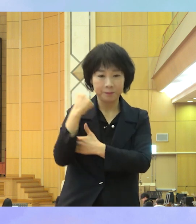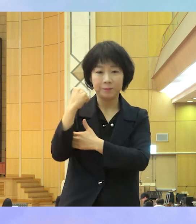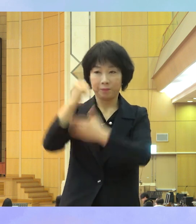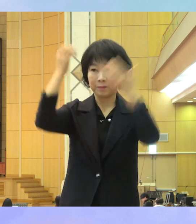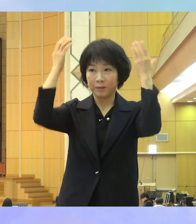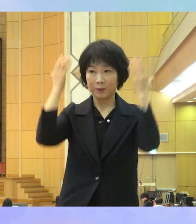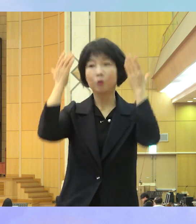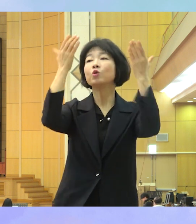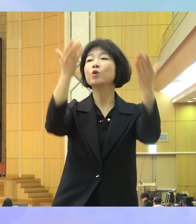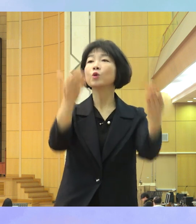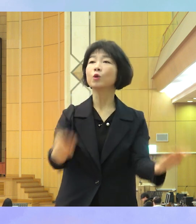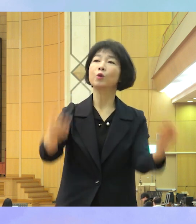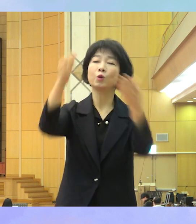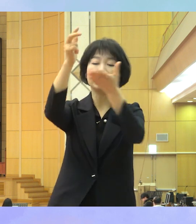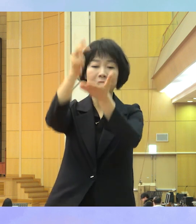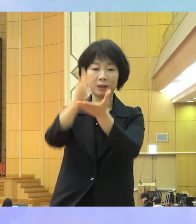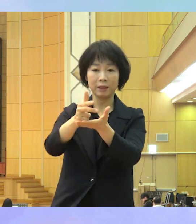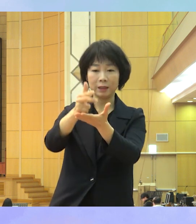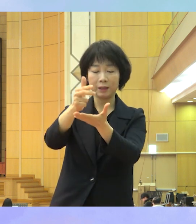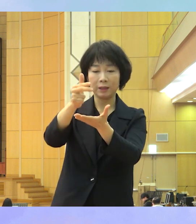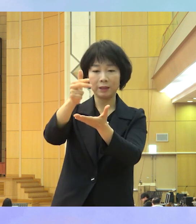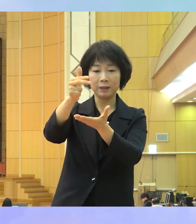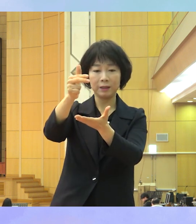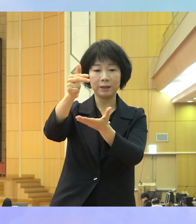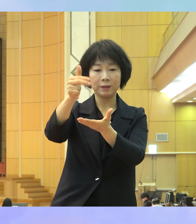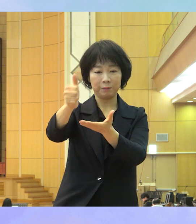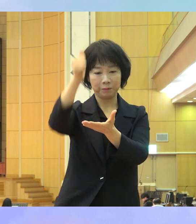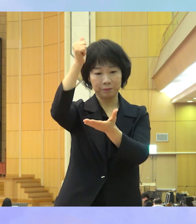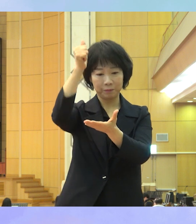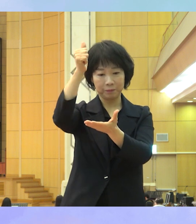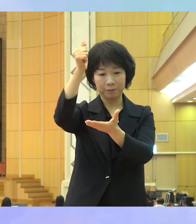않으시는 약한